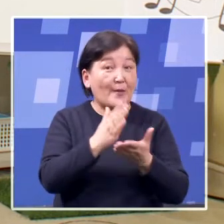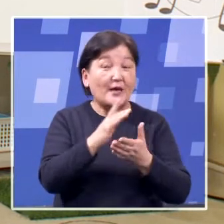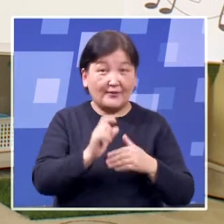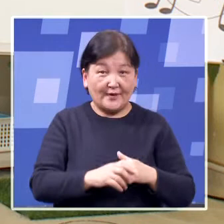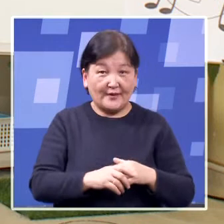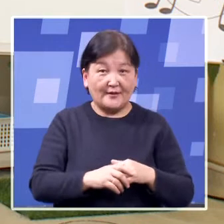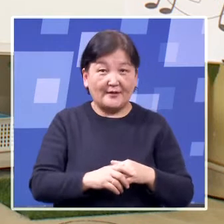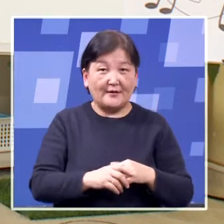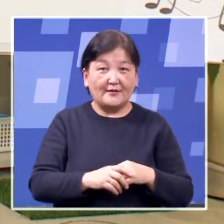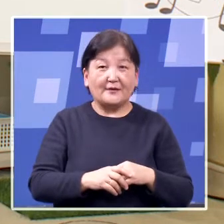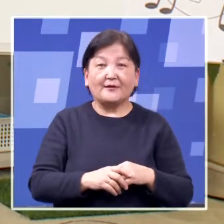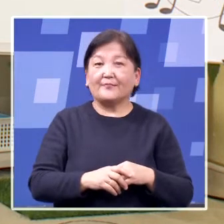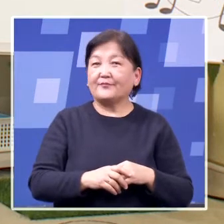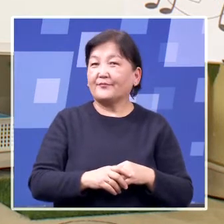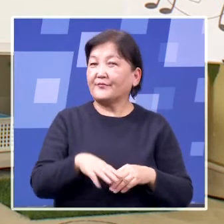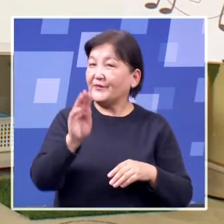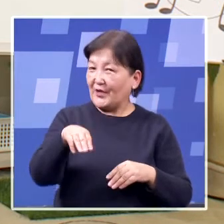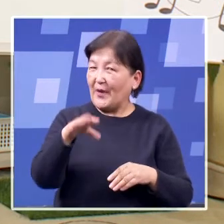Тийм ээ, гахай дутуу байна. Өөр?